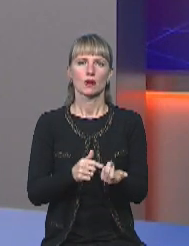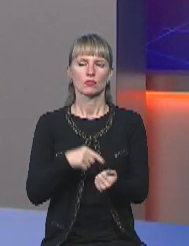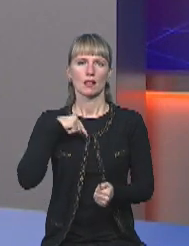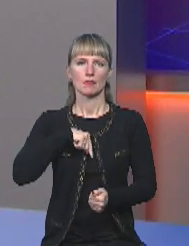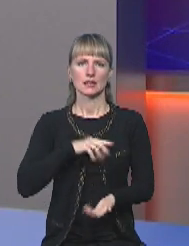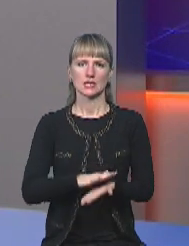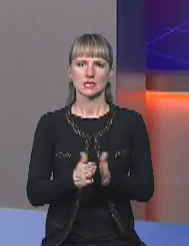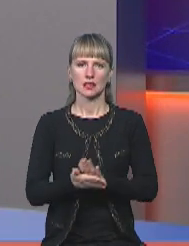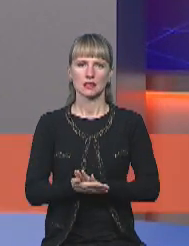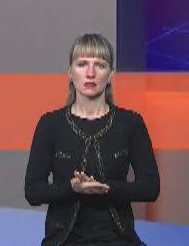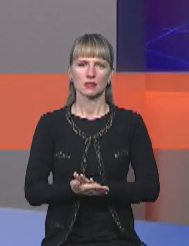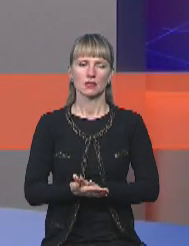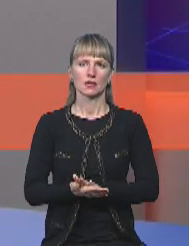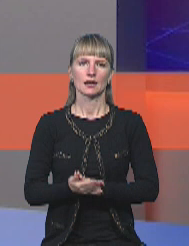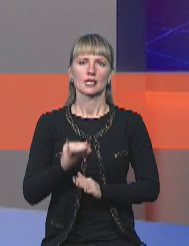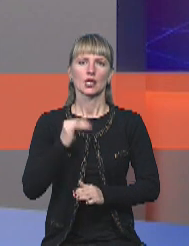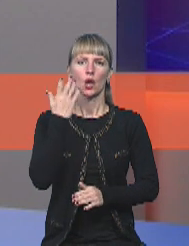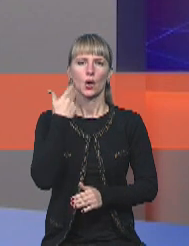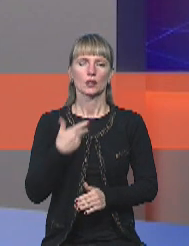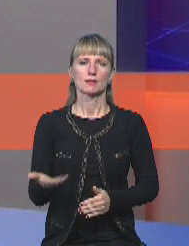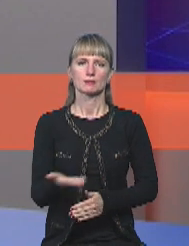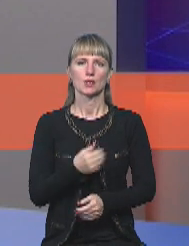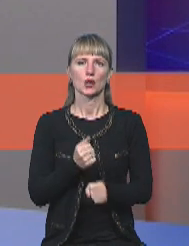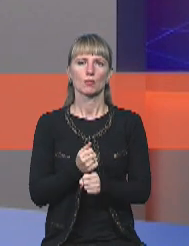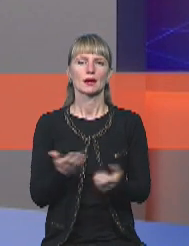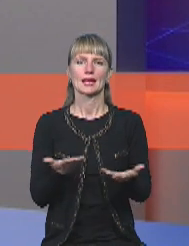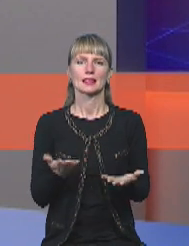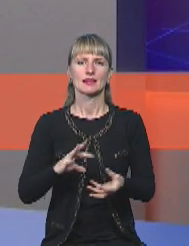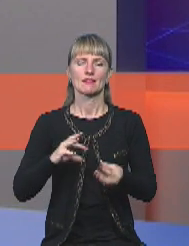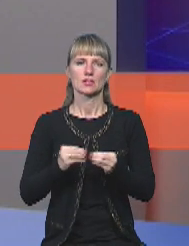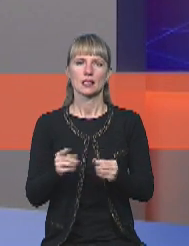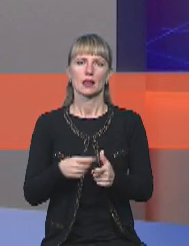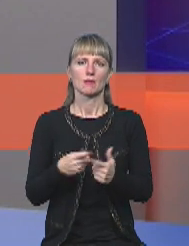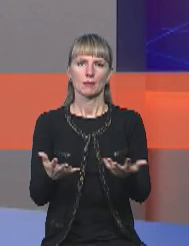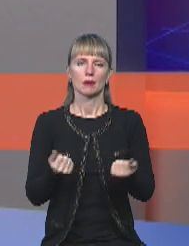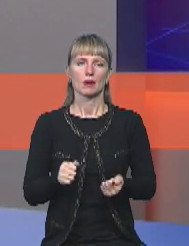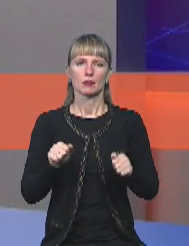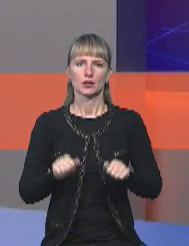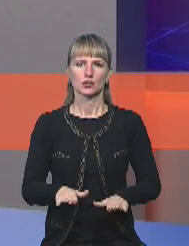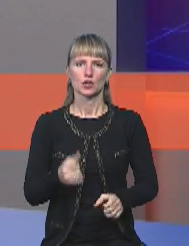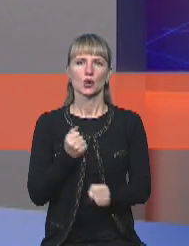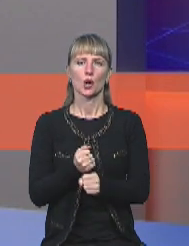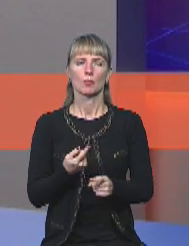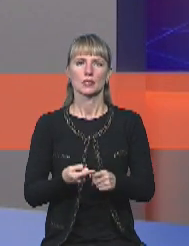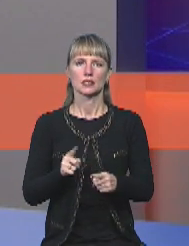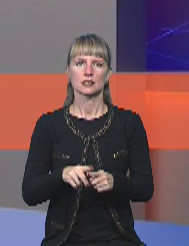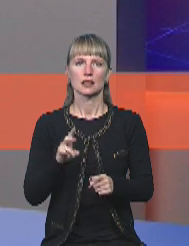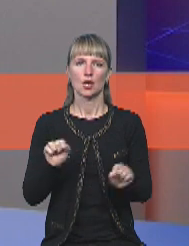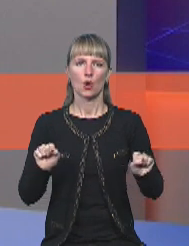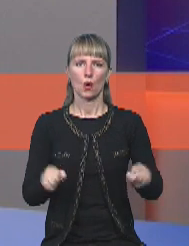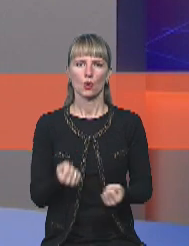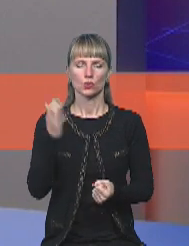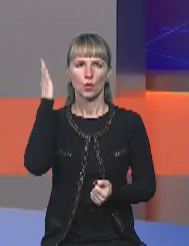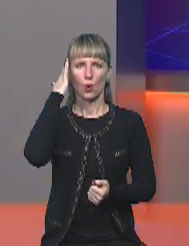стан. І коли ми робимо якісь висновки або приймаємо рішення, робити це на холодну